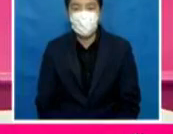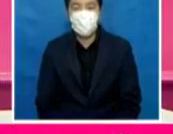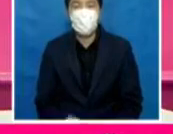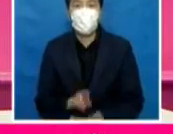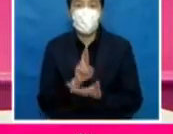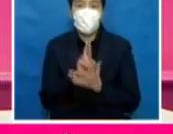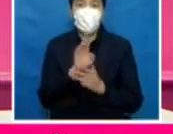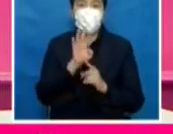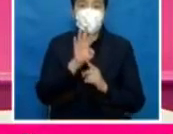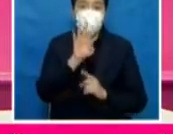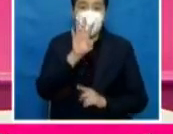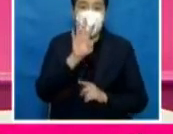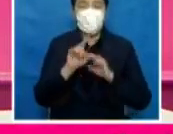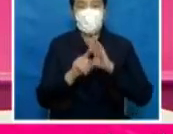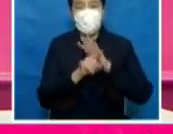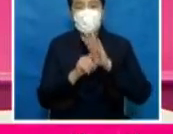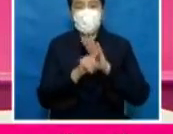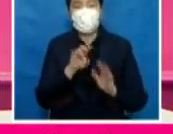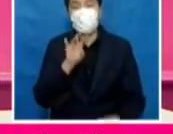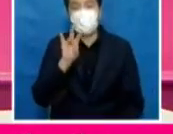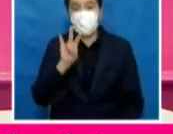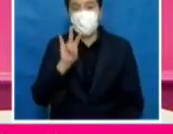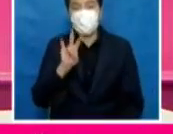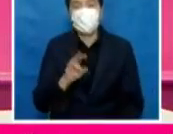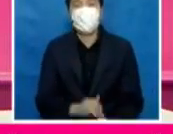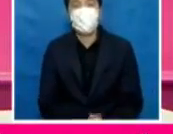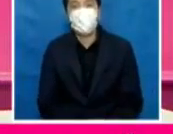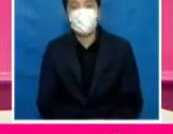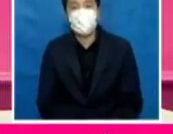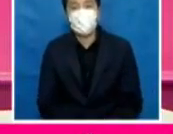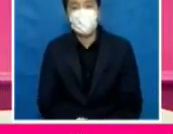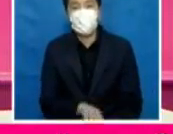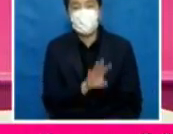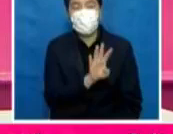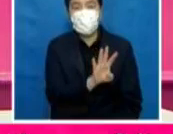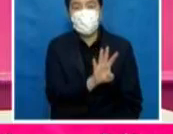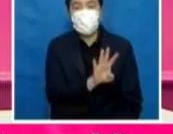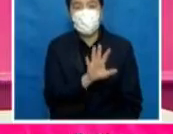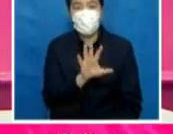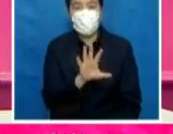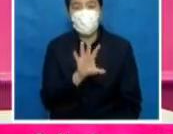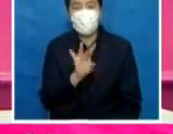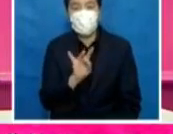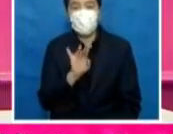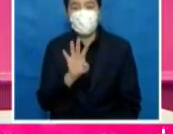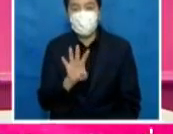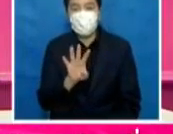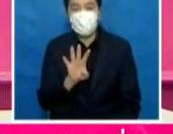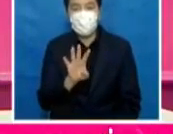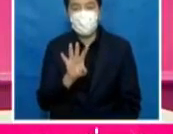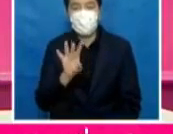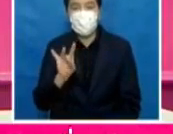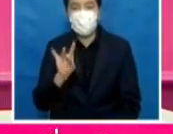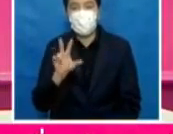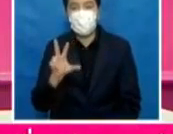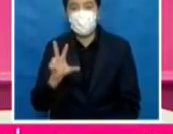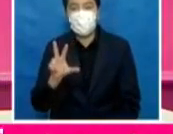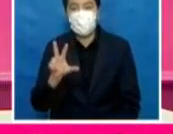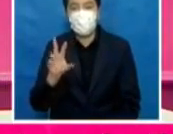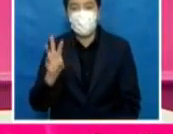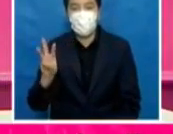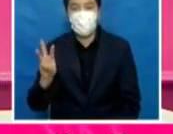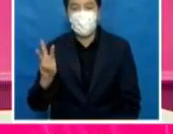อันดับที่4หมุนครั้งที่7เลขที่ออก4 5 8 4 8 3